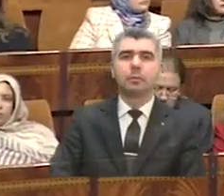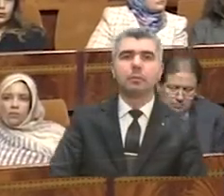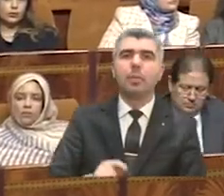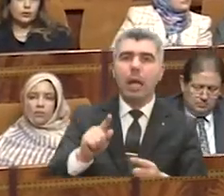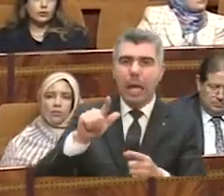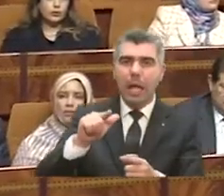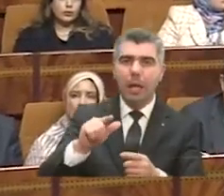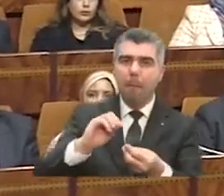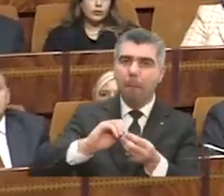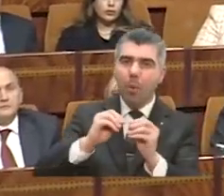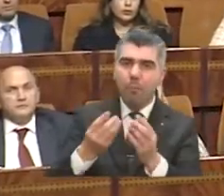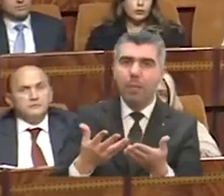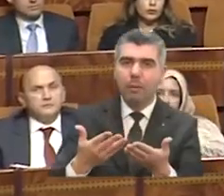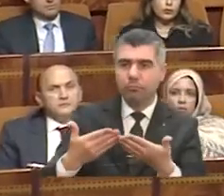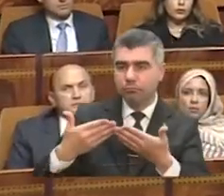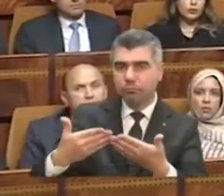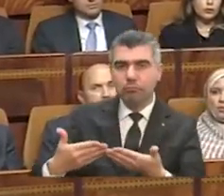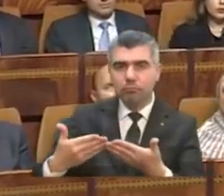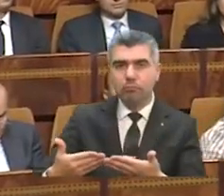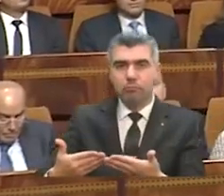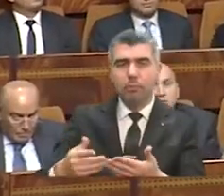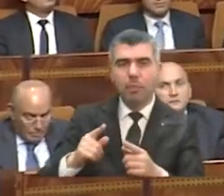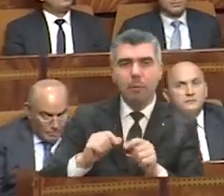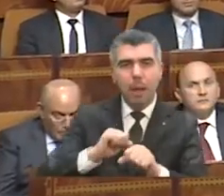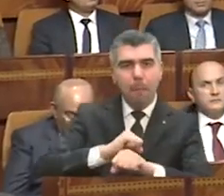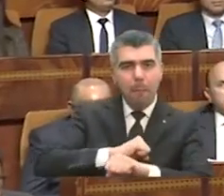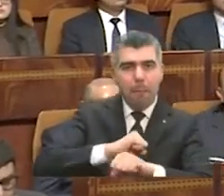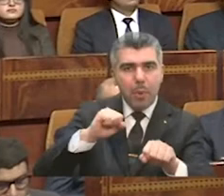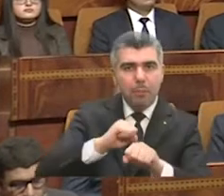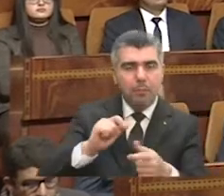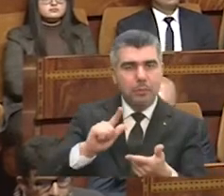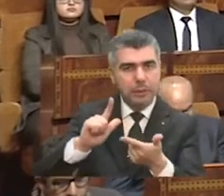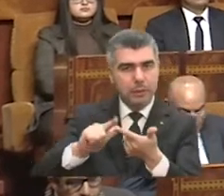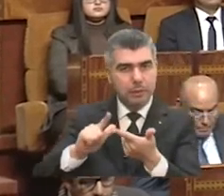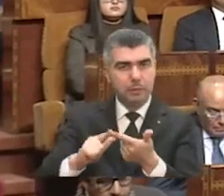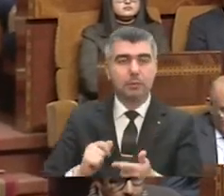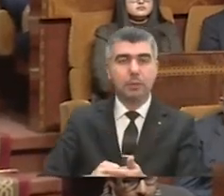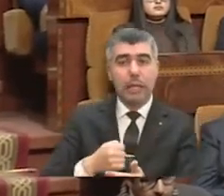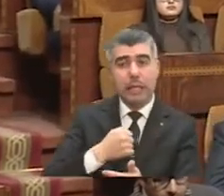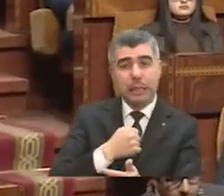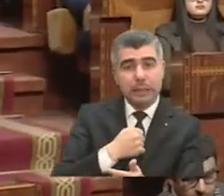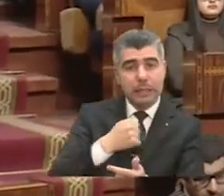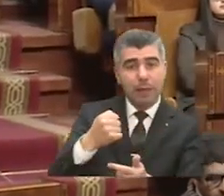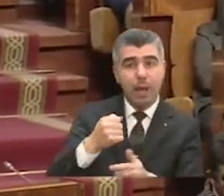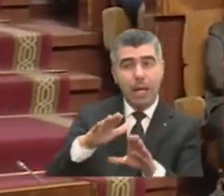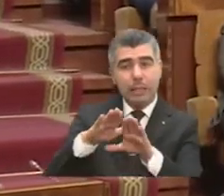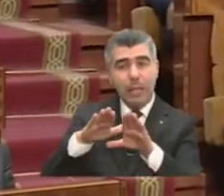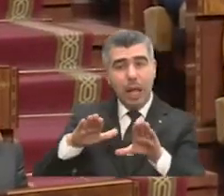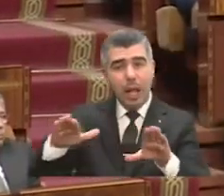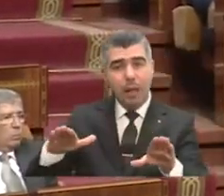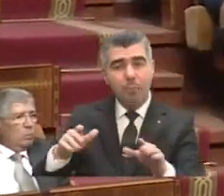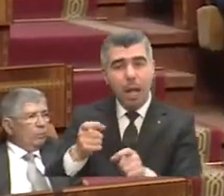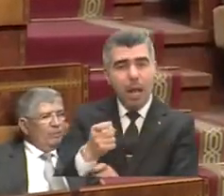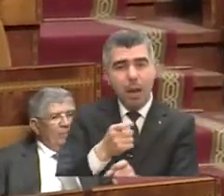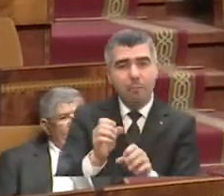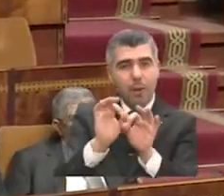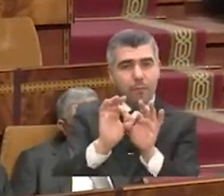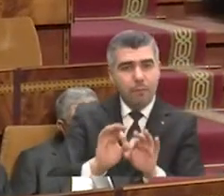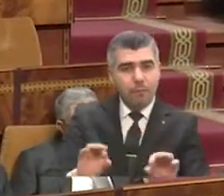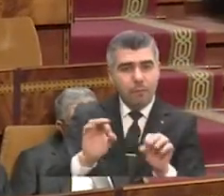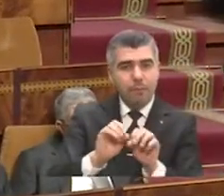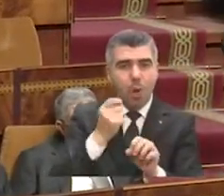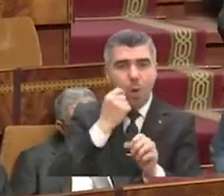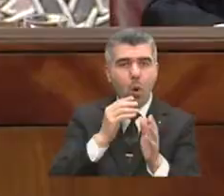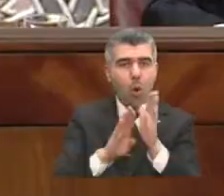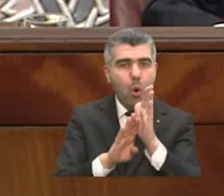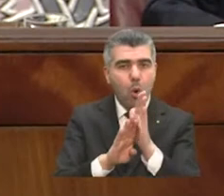multidisciplinaires au niveau régional, au niveau international, traitant des questions d'actualité, notamment la lutte contre le